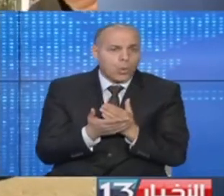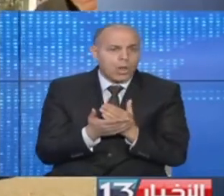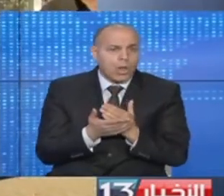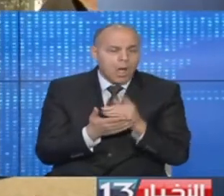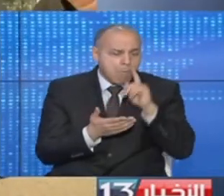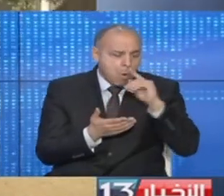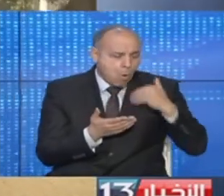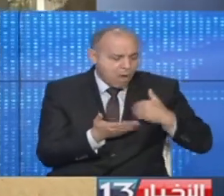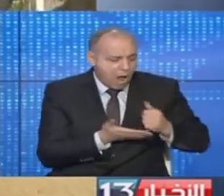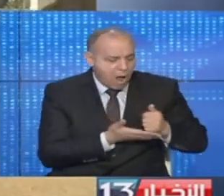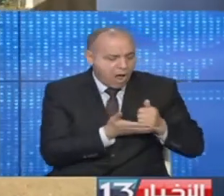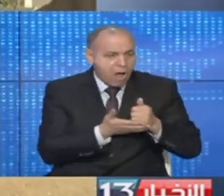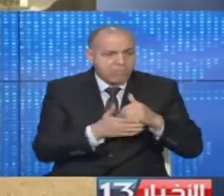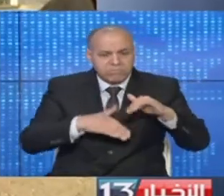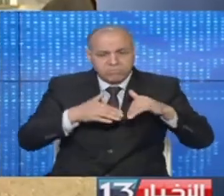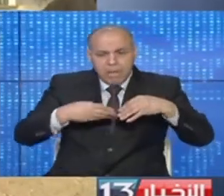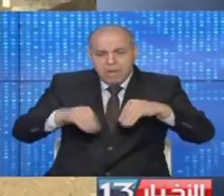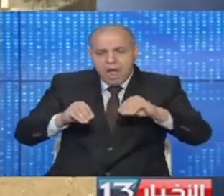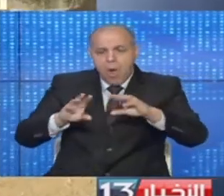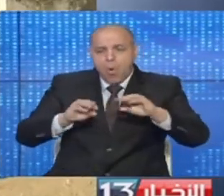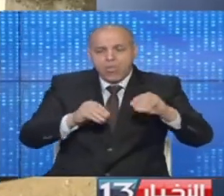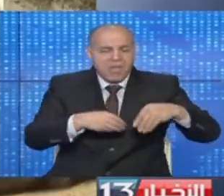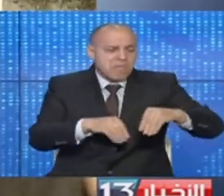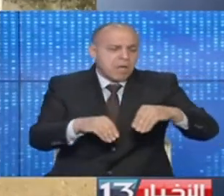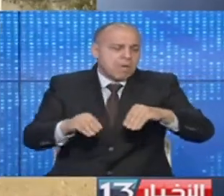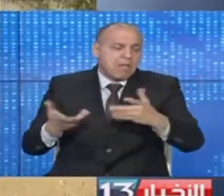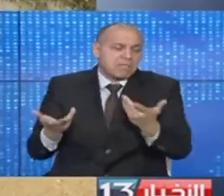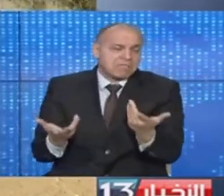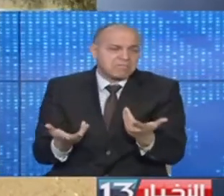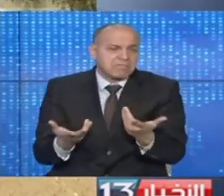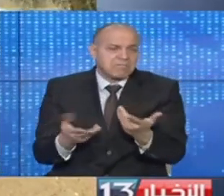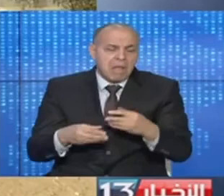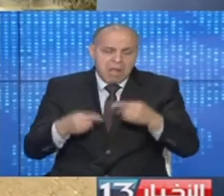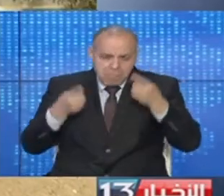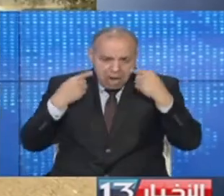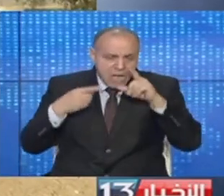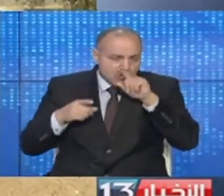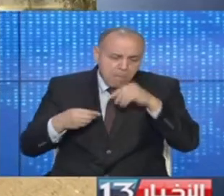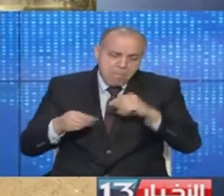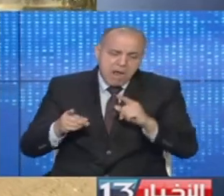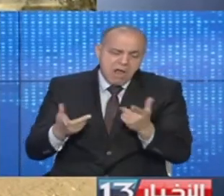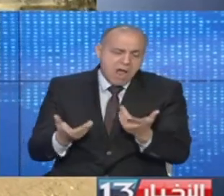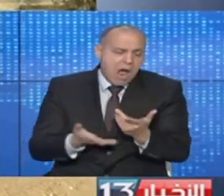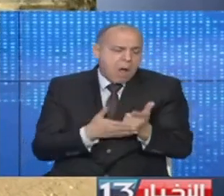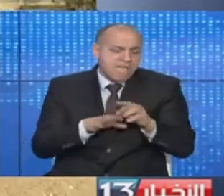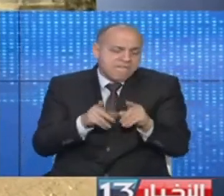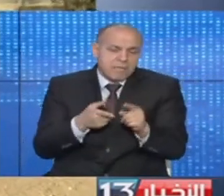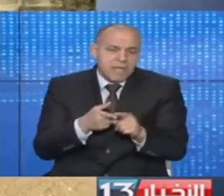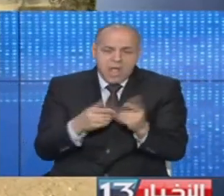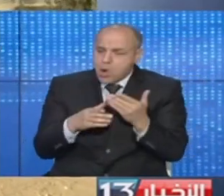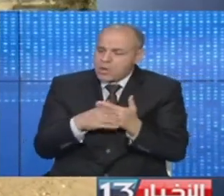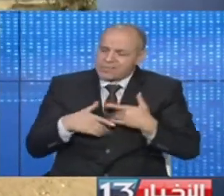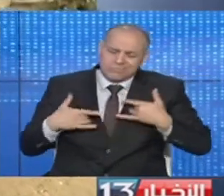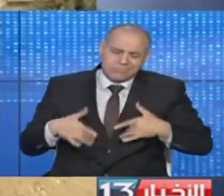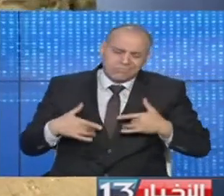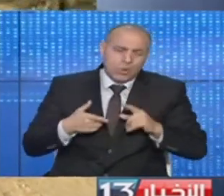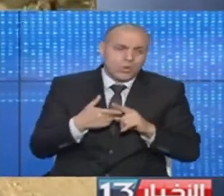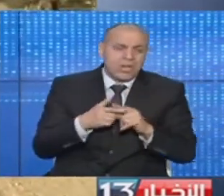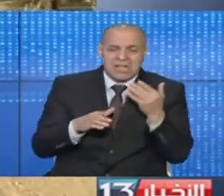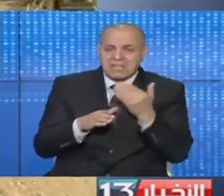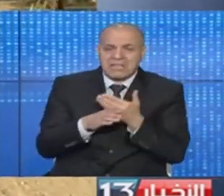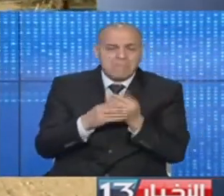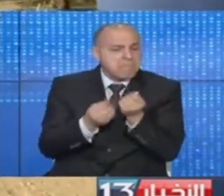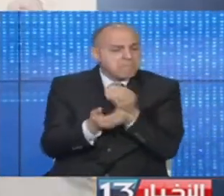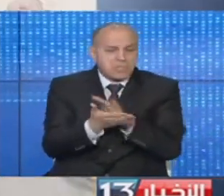في بيتهم على الطريق يبيعوا في الخضرة ويبيعوا في الغلم وفي الدجاج فهمتني وما يجوش للمدرسة مع أنه التعليم